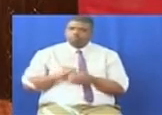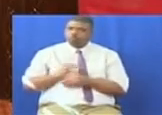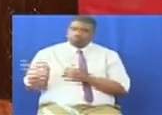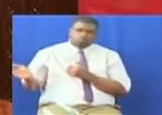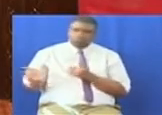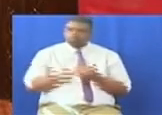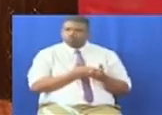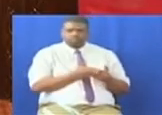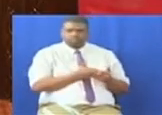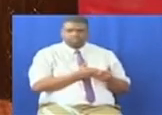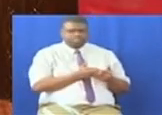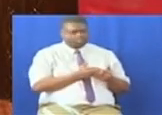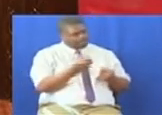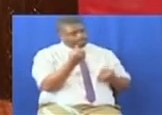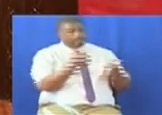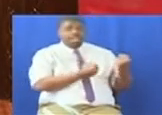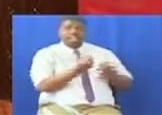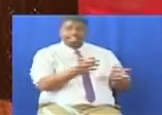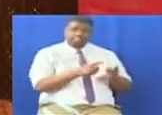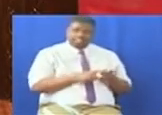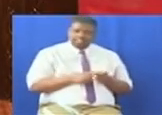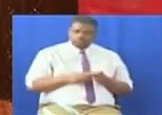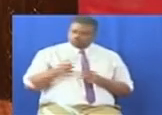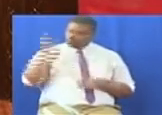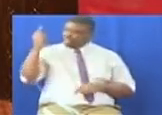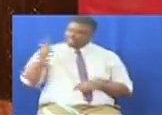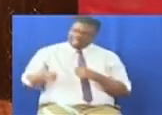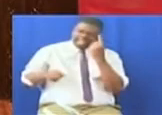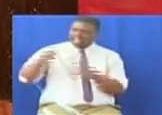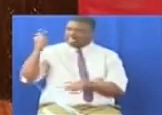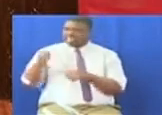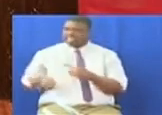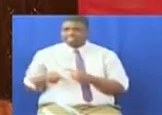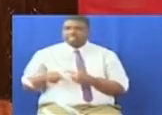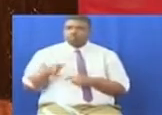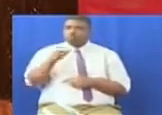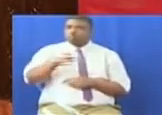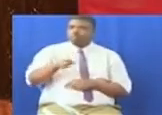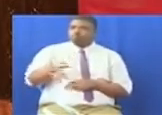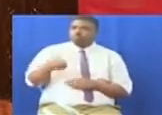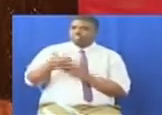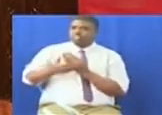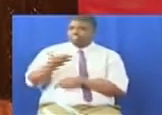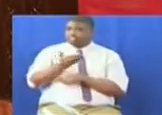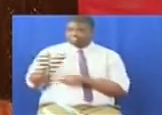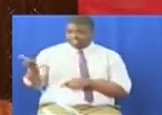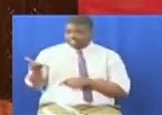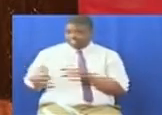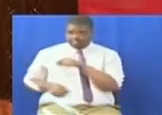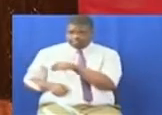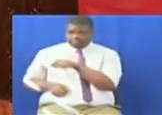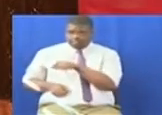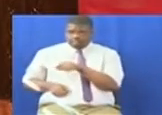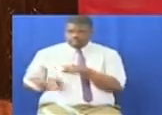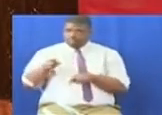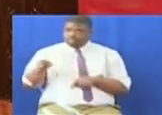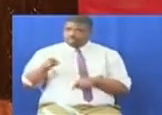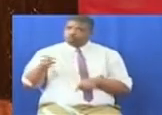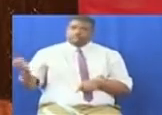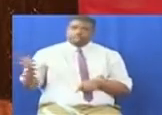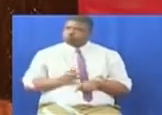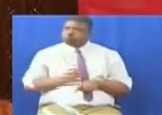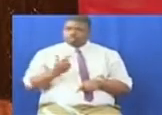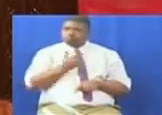zingine. Tusiwanyanyase watu wa nchi zingine. Mungu ametusaidia sisi. Hawa nao tunaotuebisha huku nyuma watakuja tu, hawana mahali pa